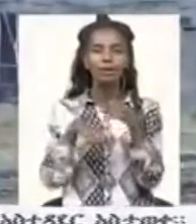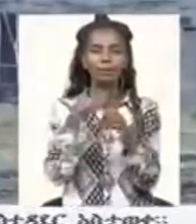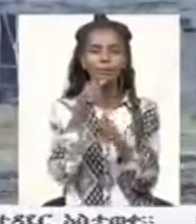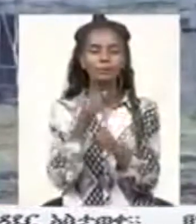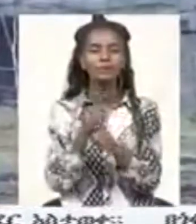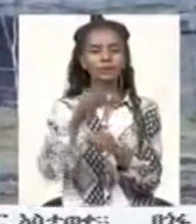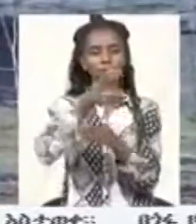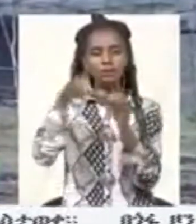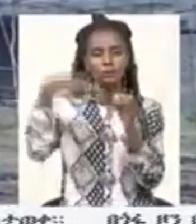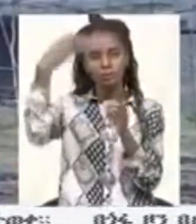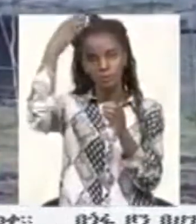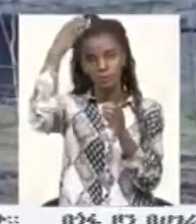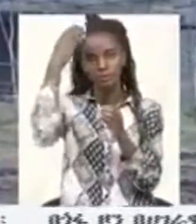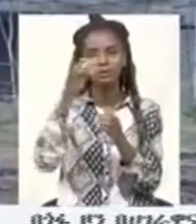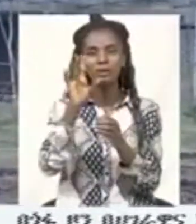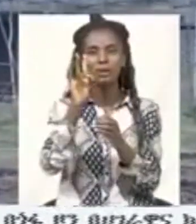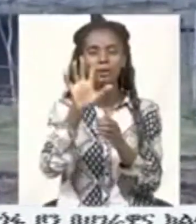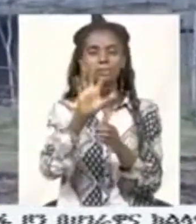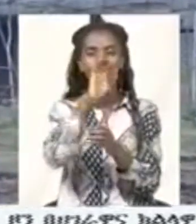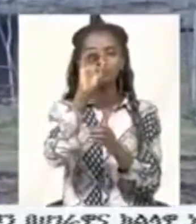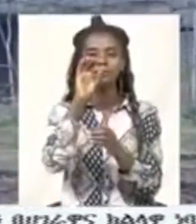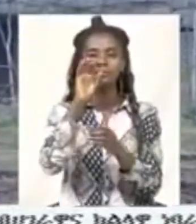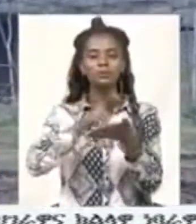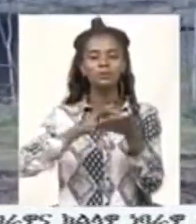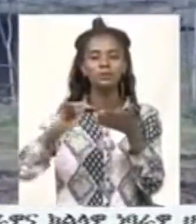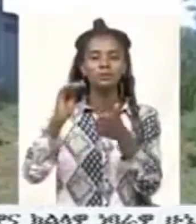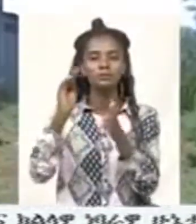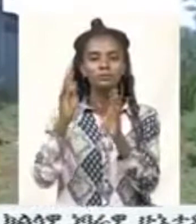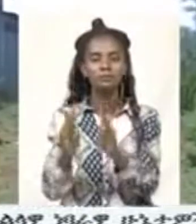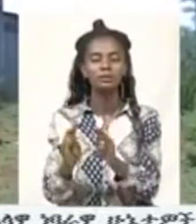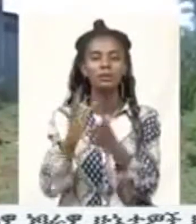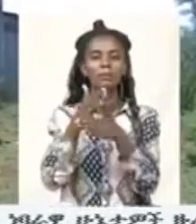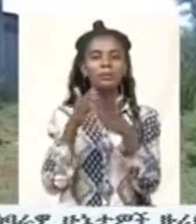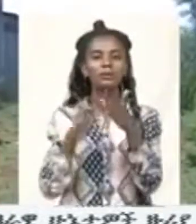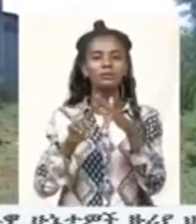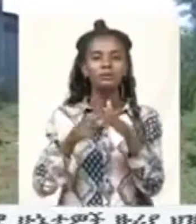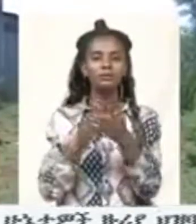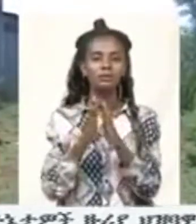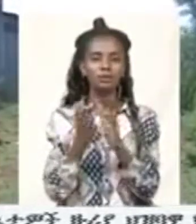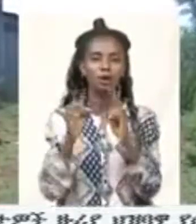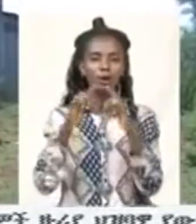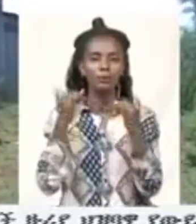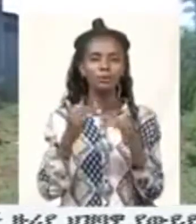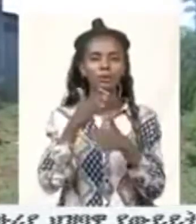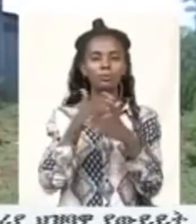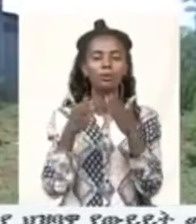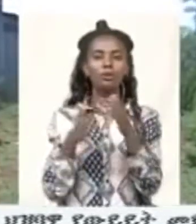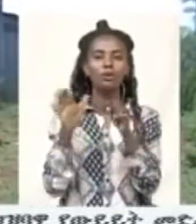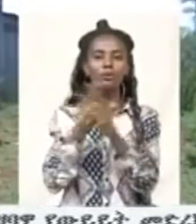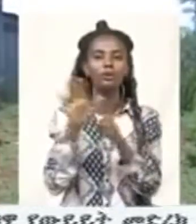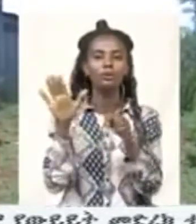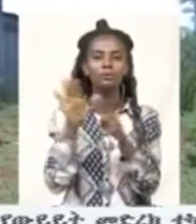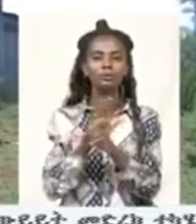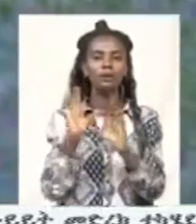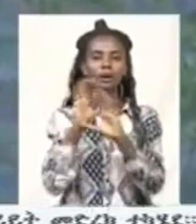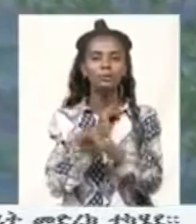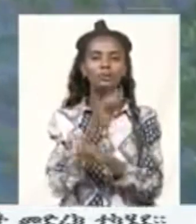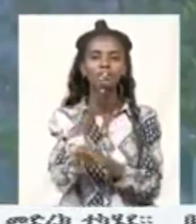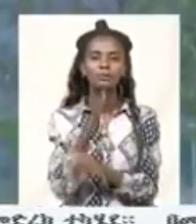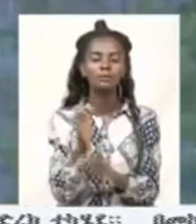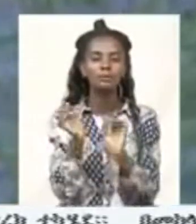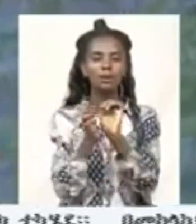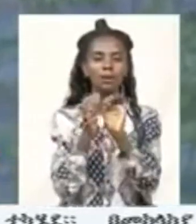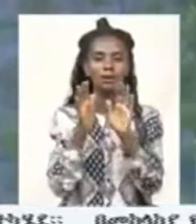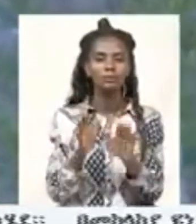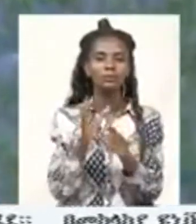በክልሉ መንግስት 75 ሚሊዮን ብር ተበጅቶለት ግንባታው የተጀመረ ቢሆንም እስካሁን ድረስ ግን ግንባታው ሙሉ በሙሉ ባለመጠናቀቁ